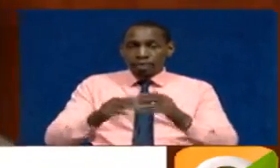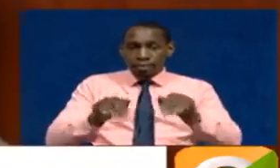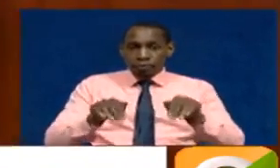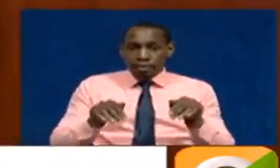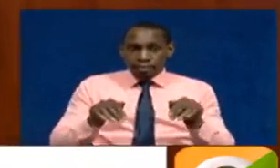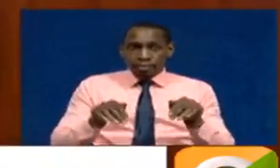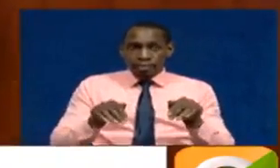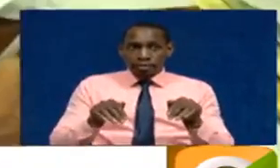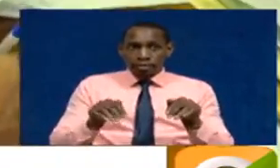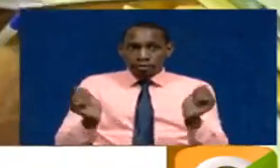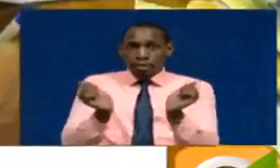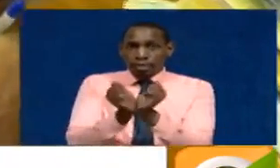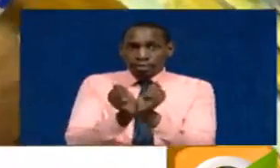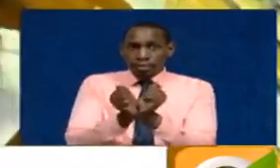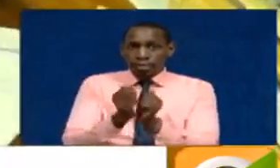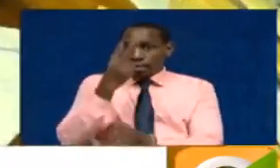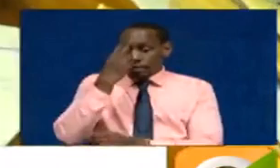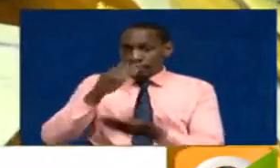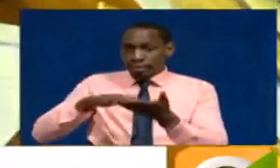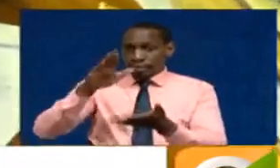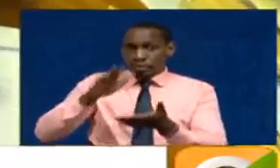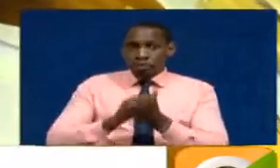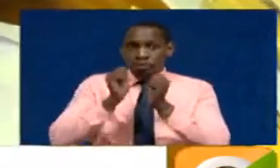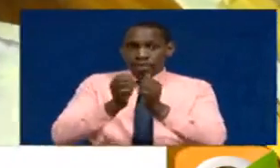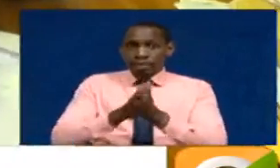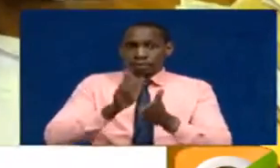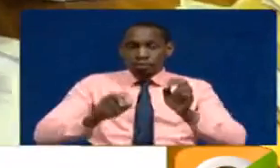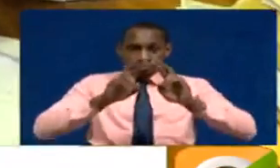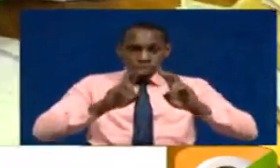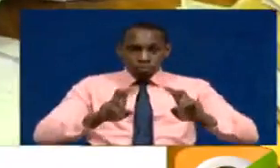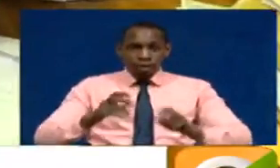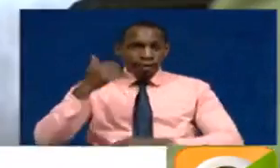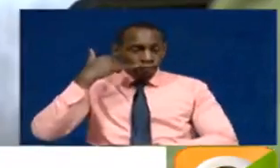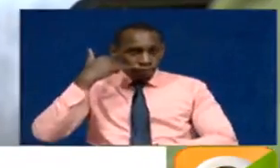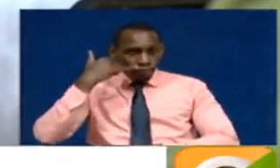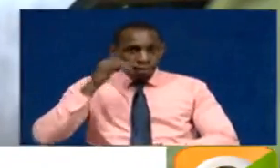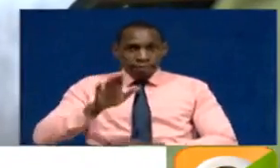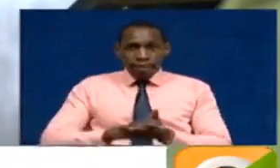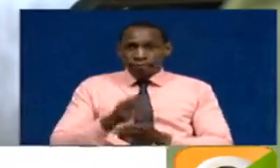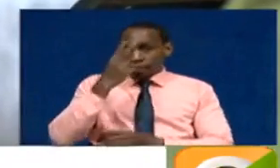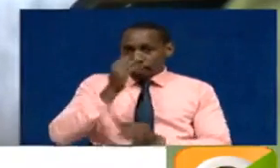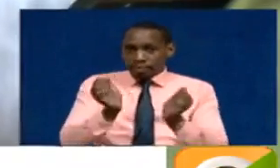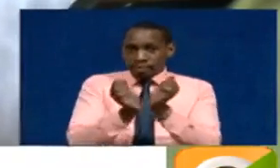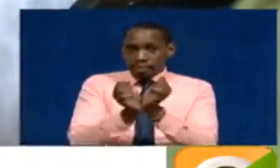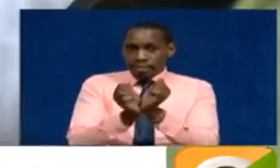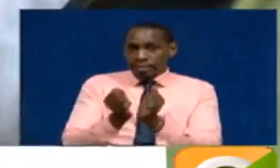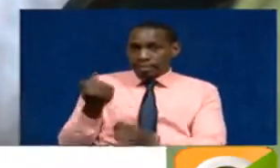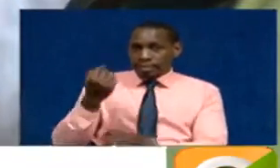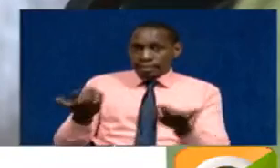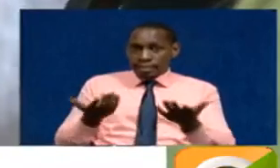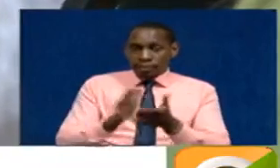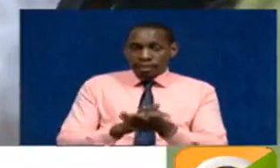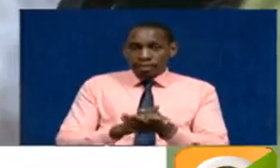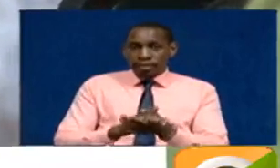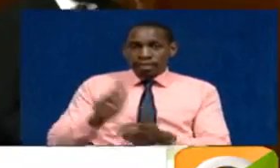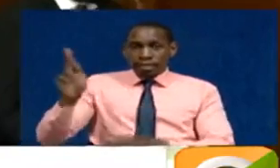akisubiri kukamatwa kwa washukiwa zaidi pamoja na ukaguzi wa simu yake. Nyaora alikamatwa hapo jana katika eneo